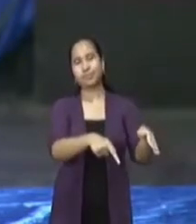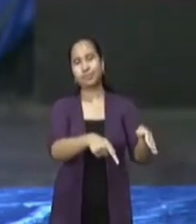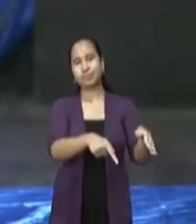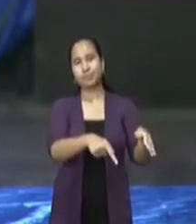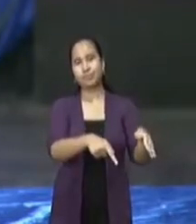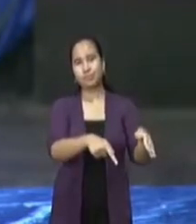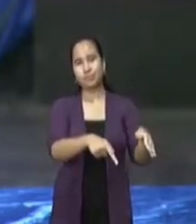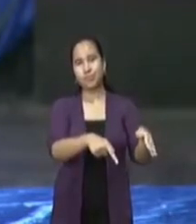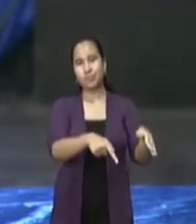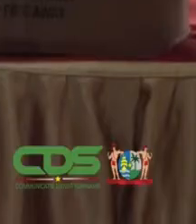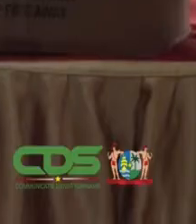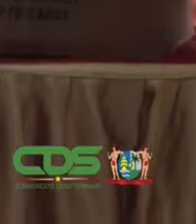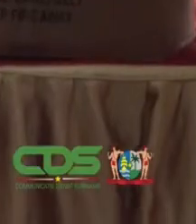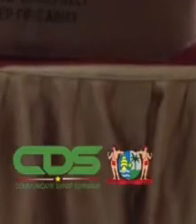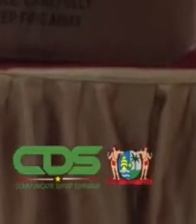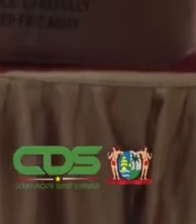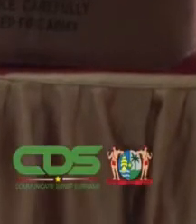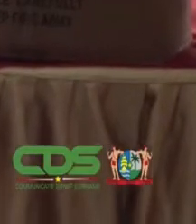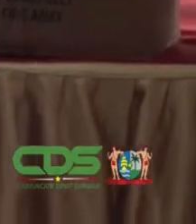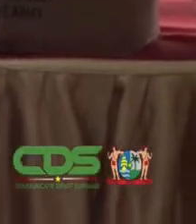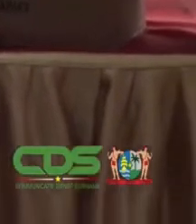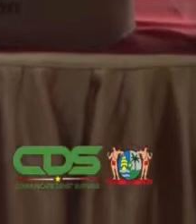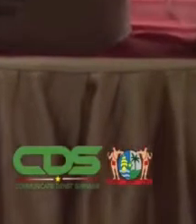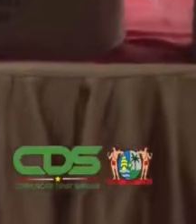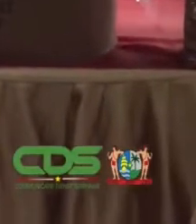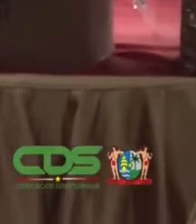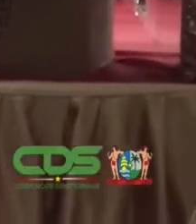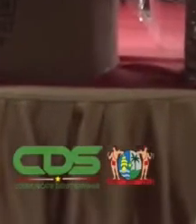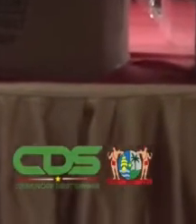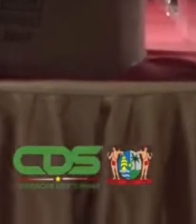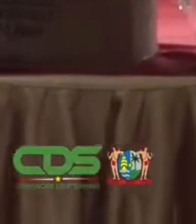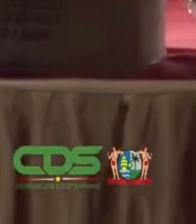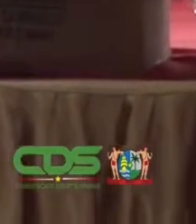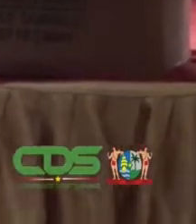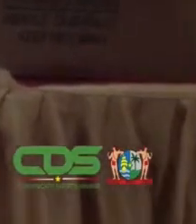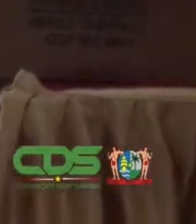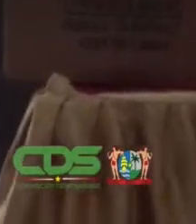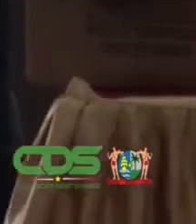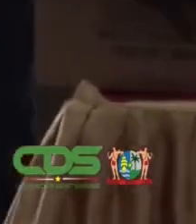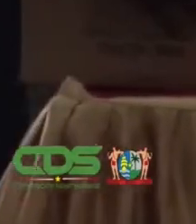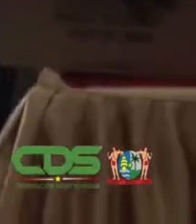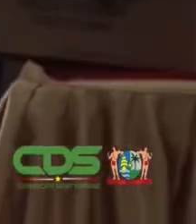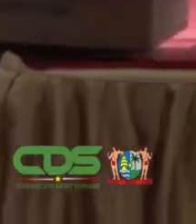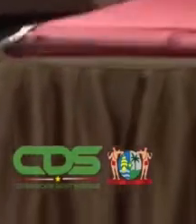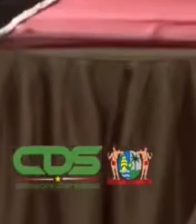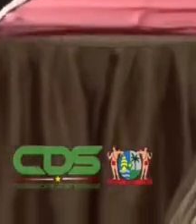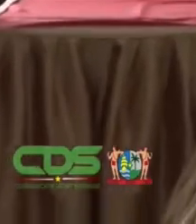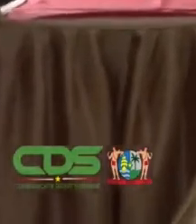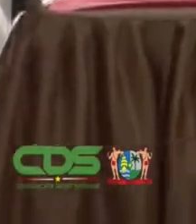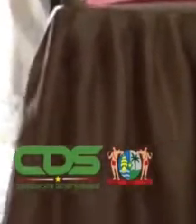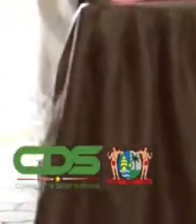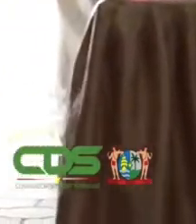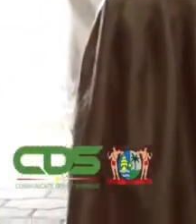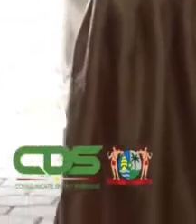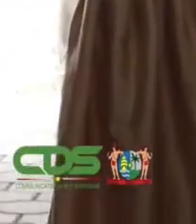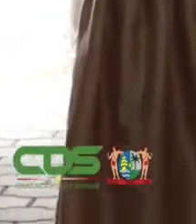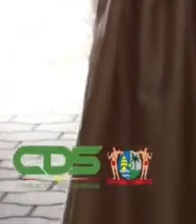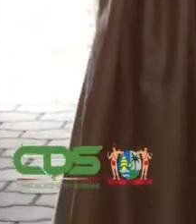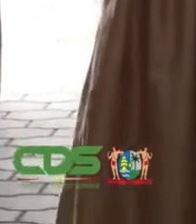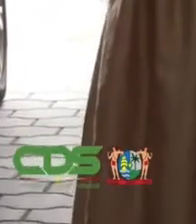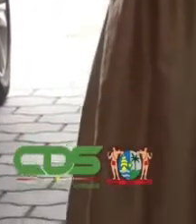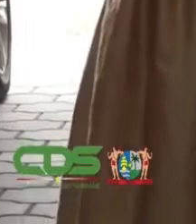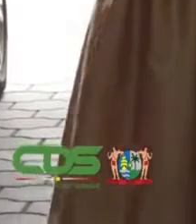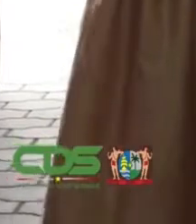de vuurwerkverkopers. Verder moet er een verkoop plaatsvinden middels een nummersysteem.